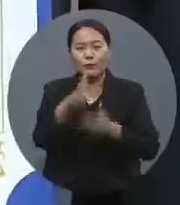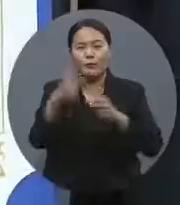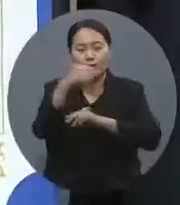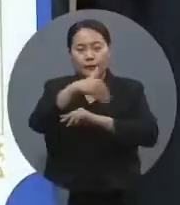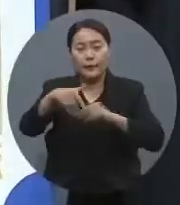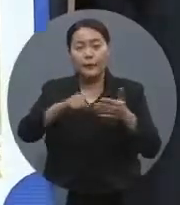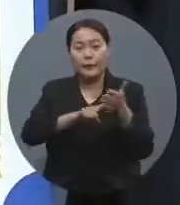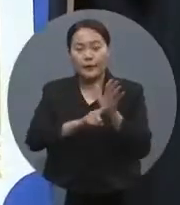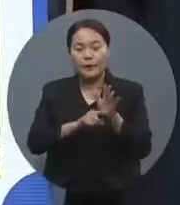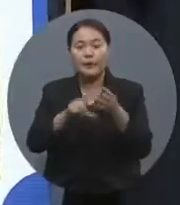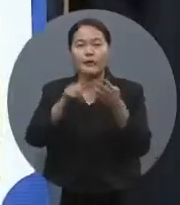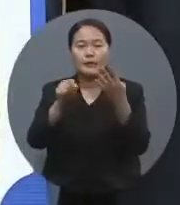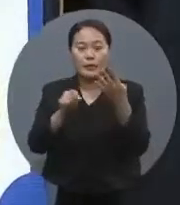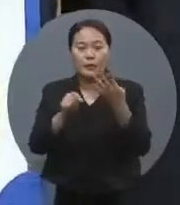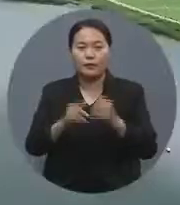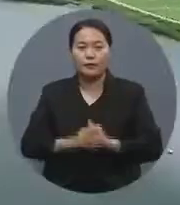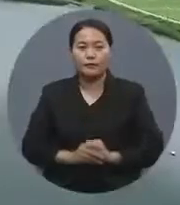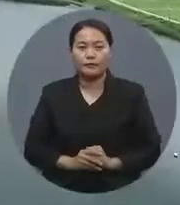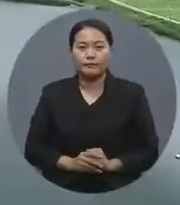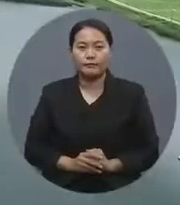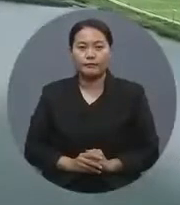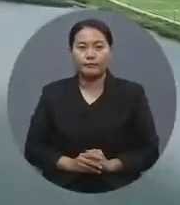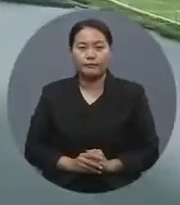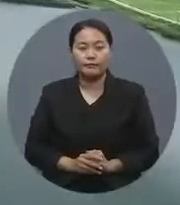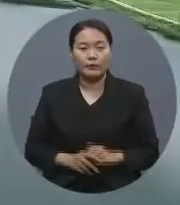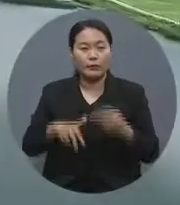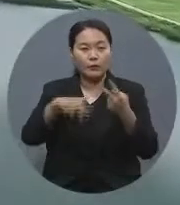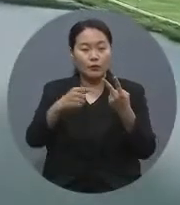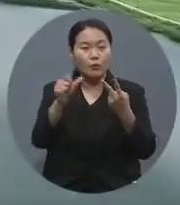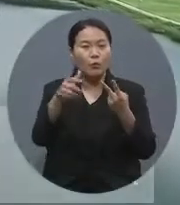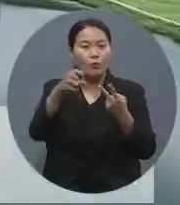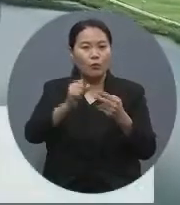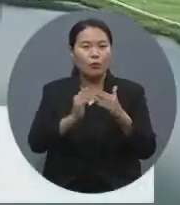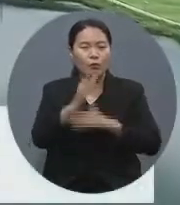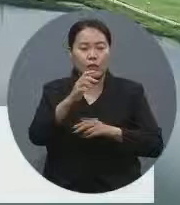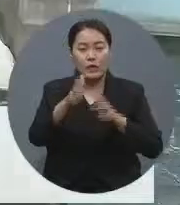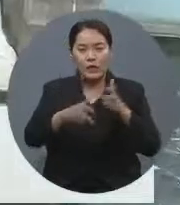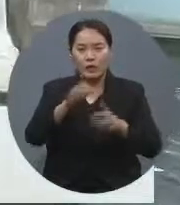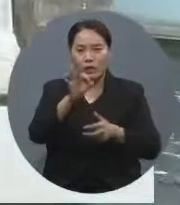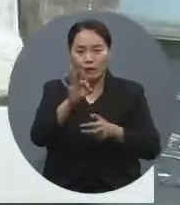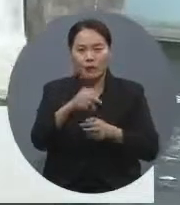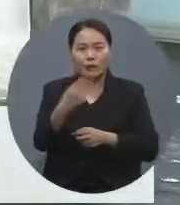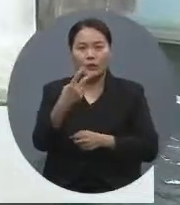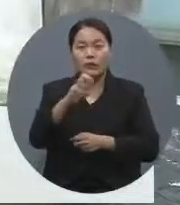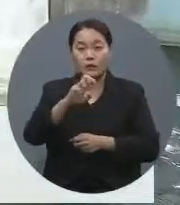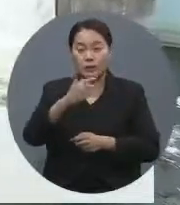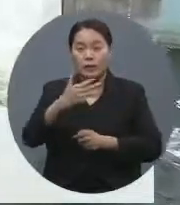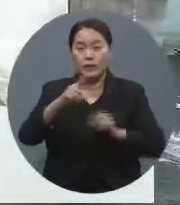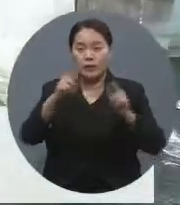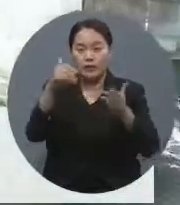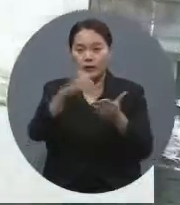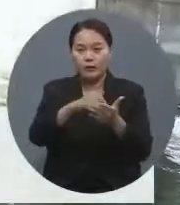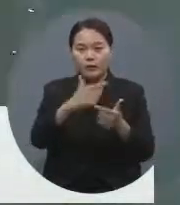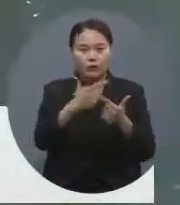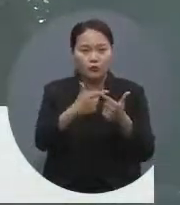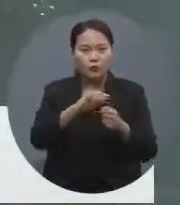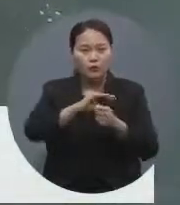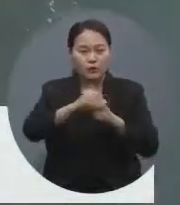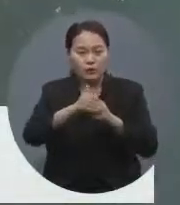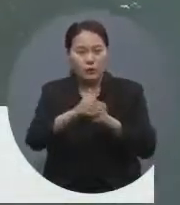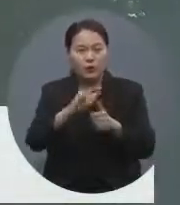계획을 발표한 건 지난 4월입니다. 2조 5천억 원이 넘는 사업비가 오는 2028년까지 부산과